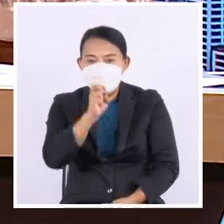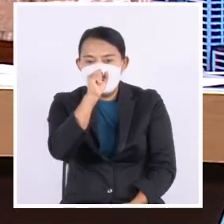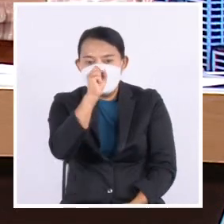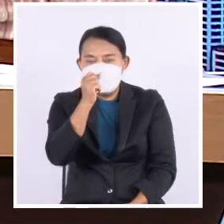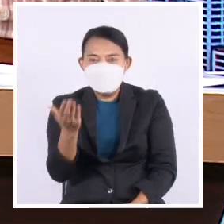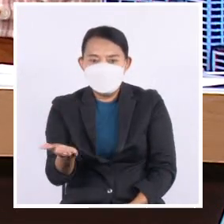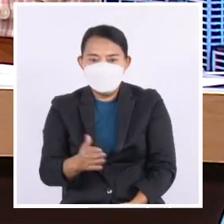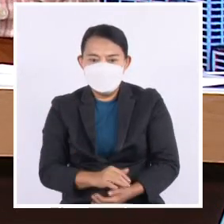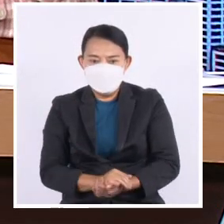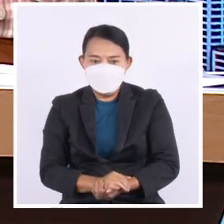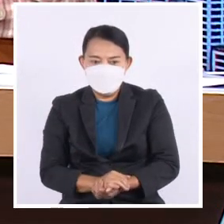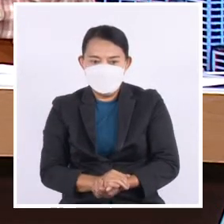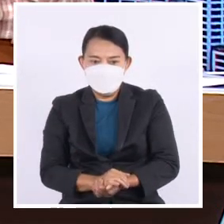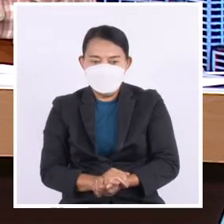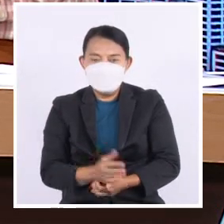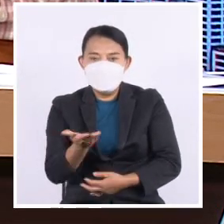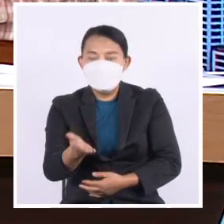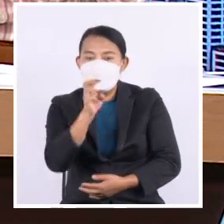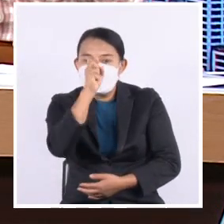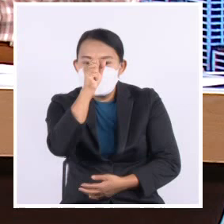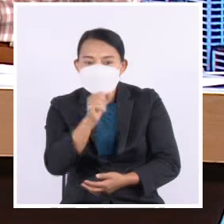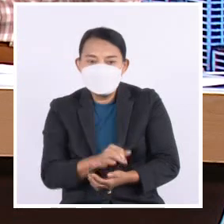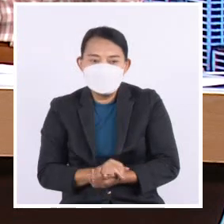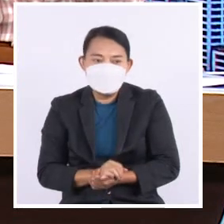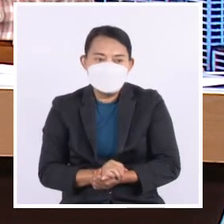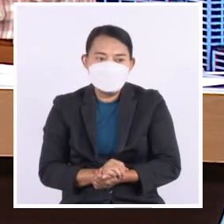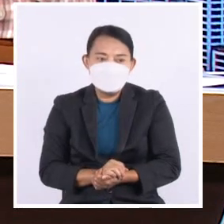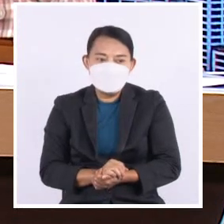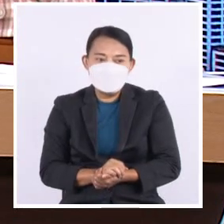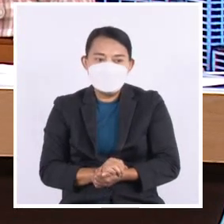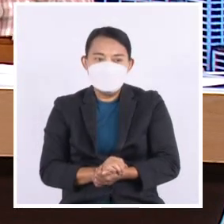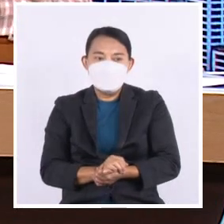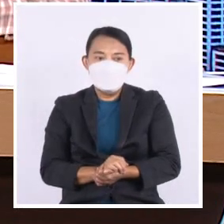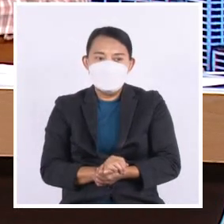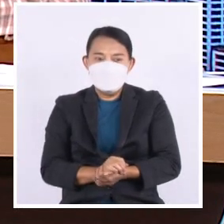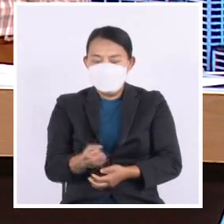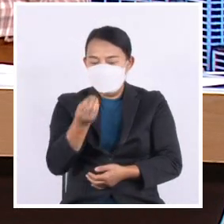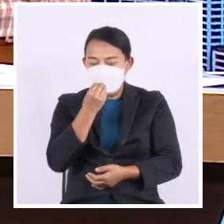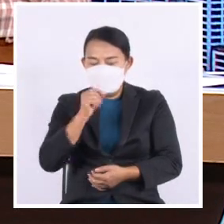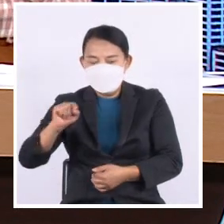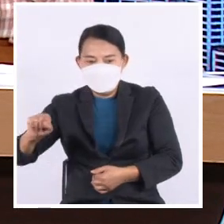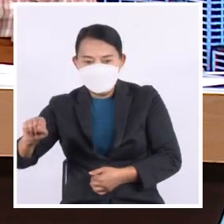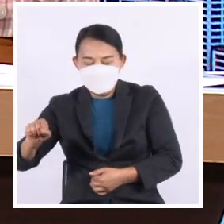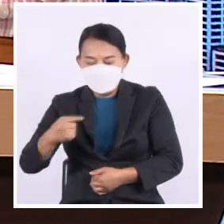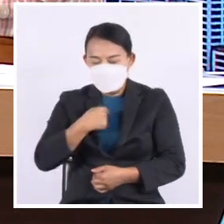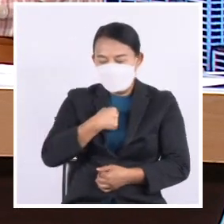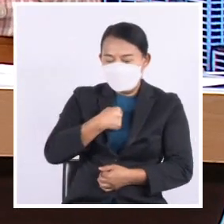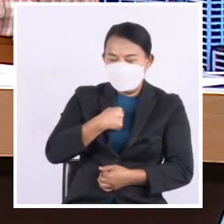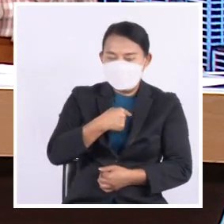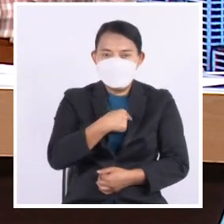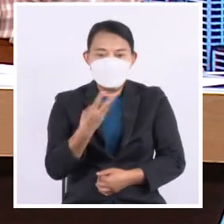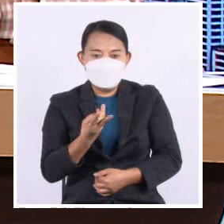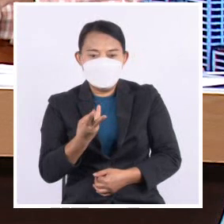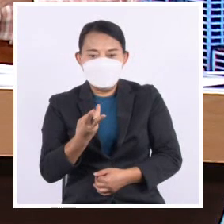พี่แป๊ะพี่เจมทานด้วยกันไหมคะช ิ มกันคนละคำสองคำ ไม่กล้าชิมแล้วเนี่ยบอกว่าให้คุณสองชิมอย่างเดียวไอ้เราเริ่มไม่ใจแล้วเนี่ย สามแจกสองไ